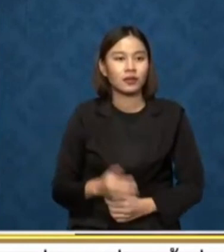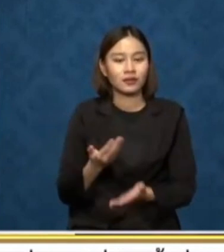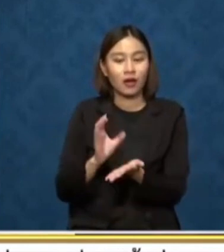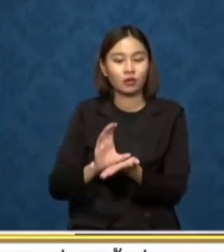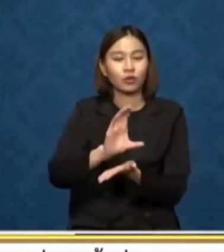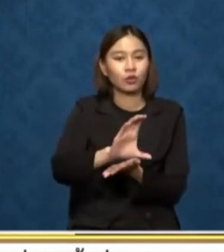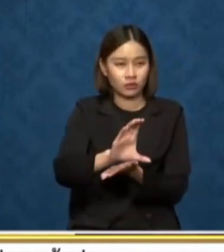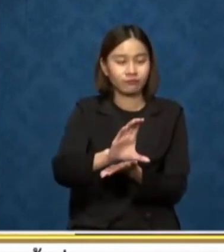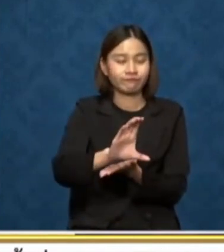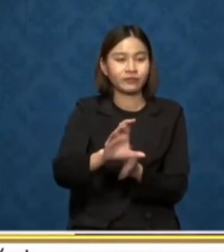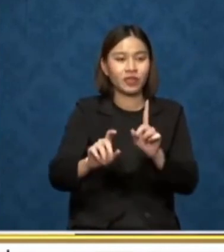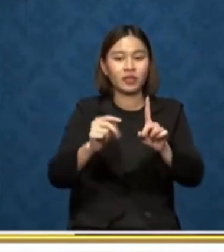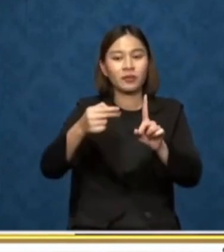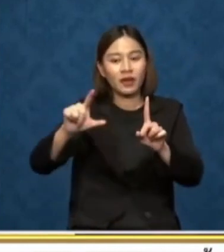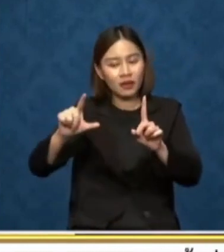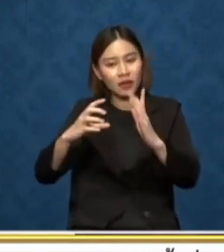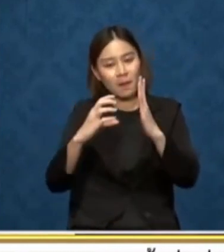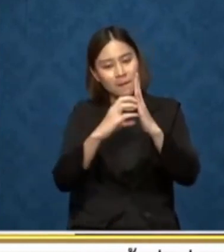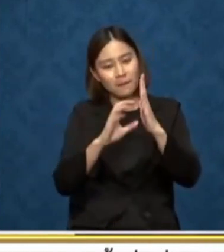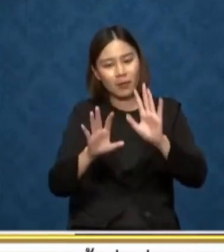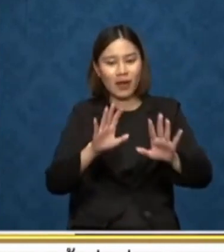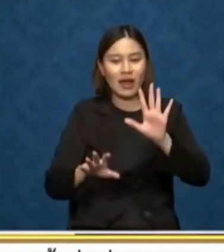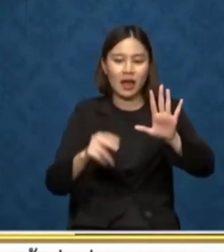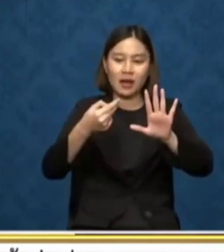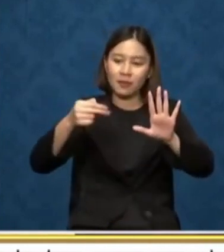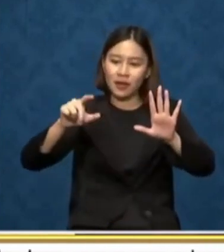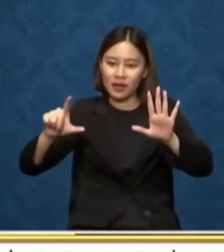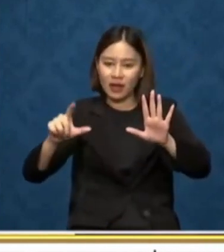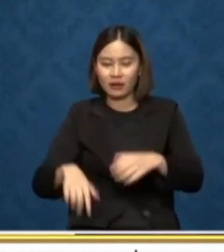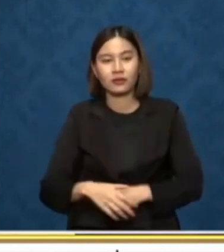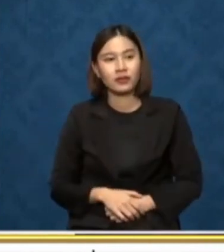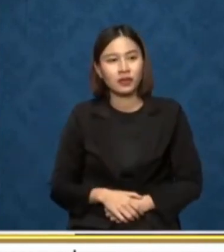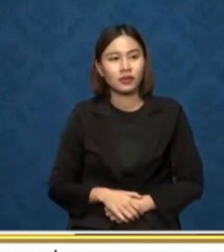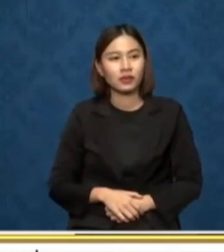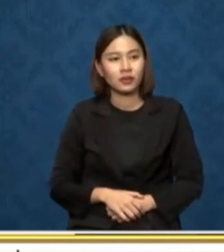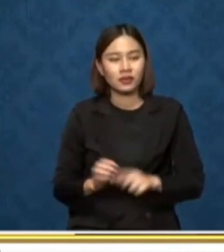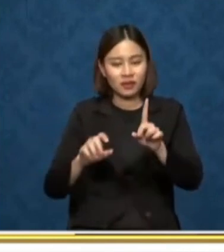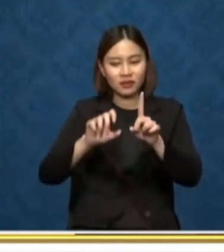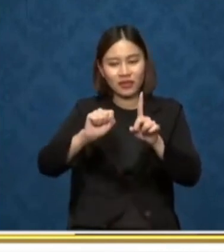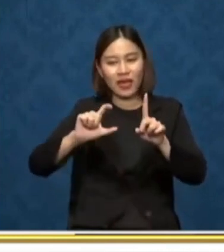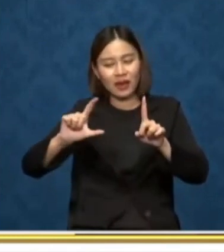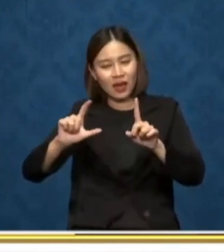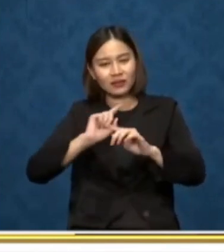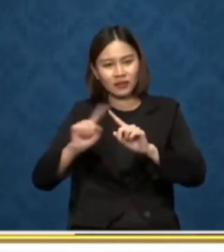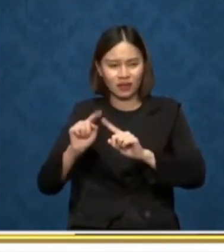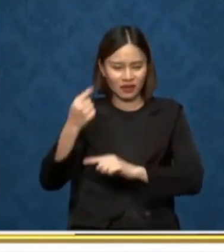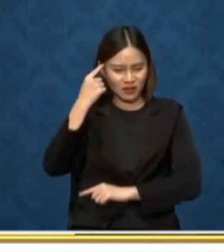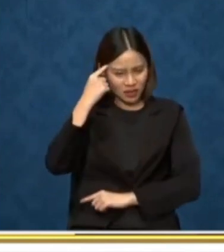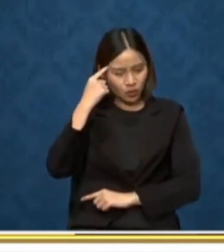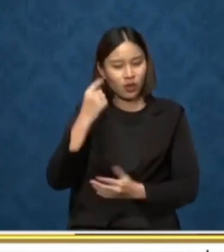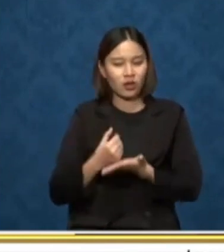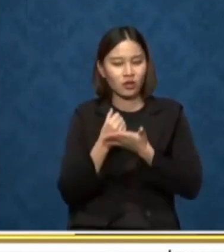ครับกลางก็ประมาณ50,000 ล้านแล้วก็ใหญ่ก็100,000 ล้านนี่ซึ่งการลงทุนเนี่ยมันจะเป็นการสร้างงาน